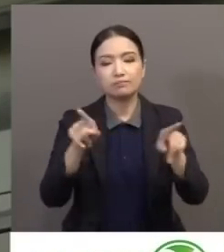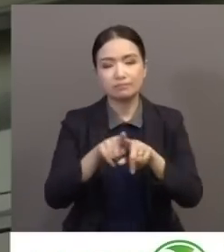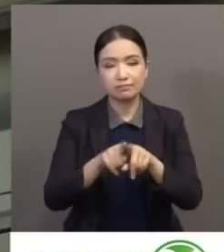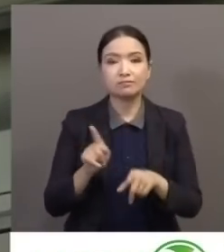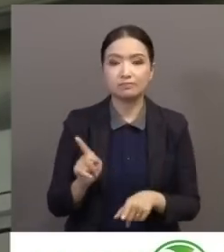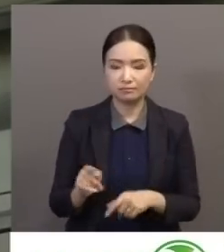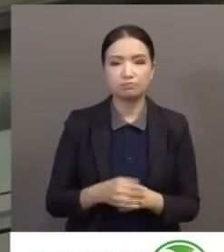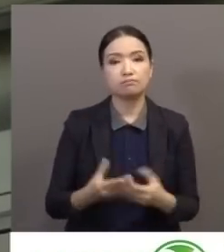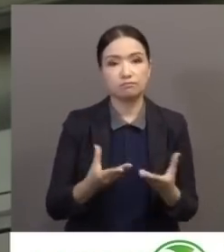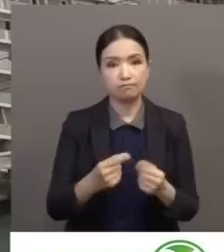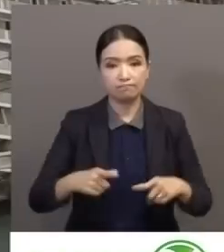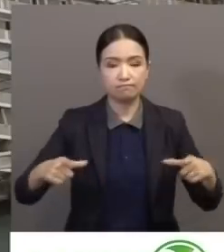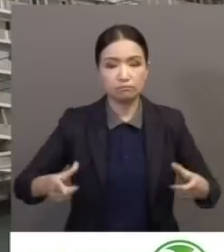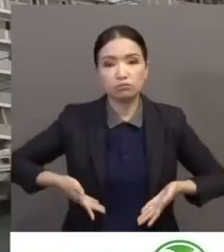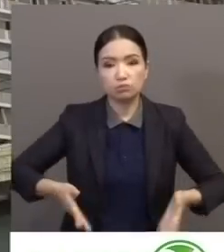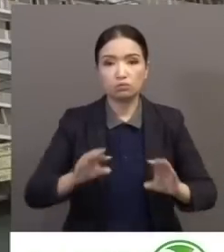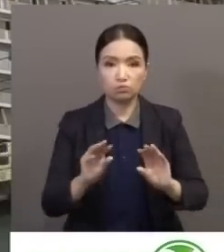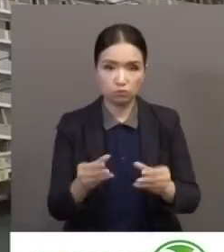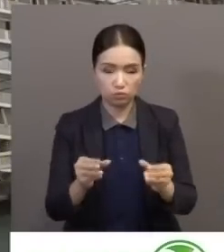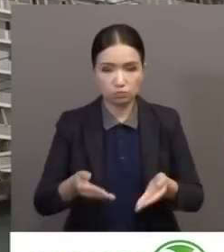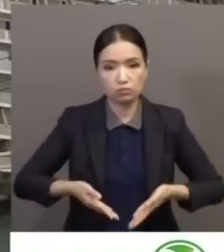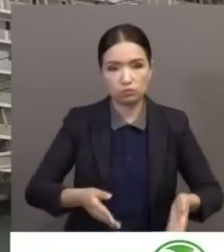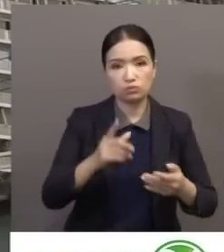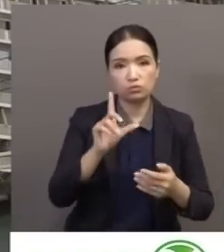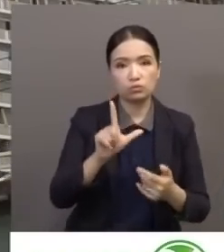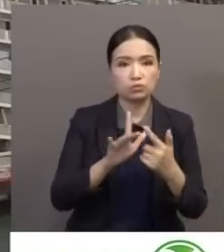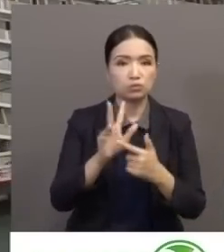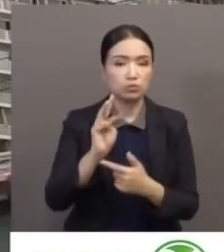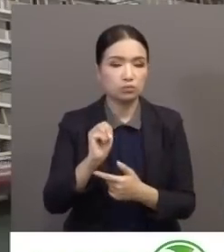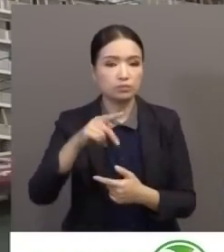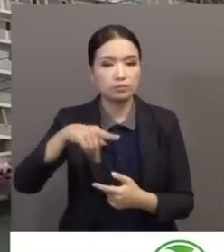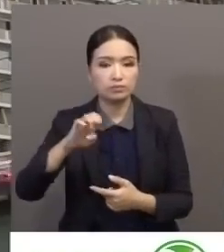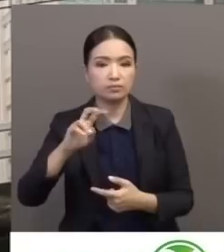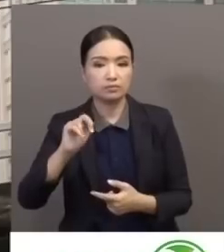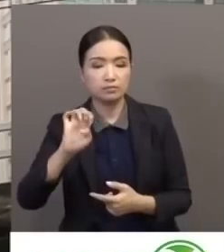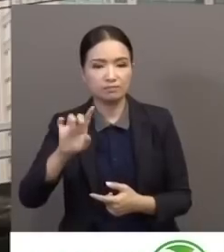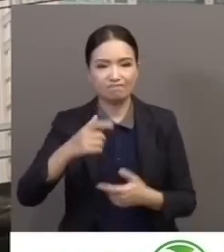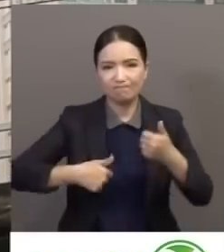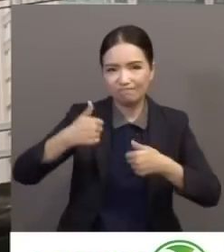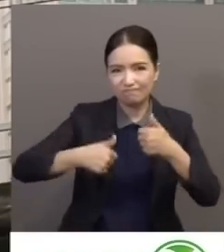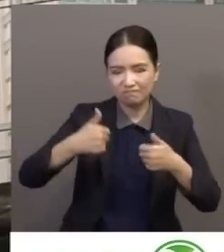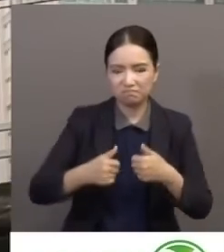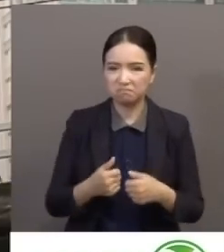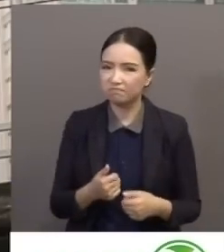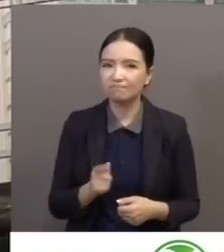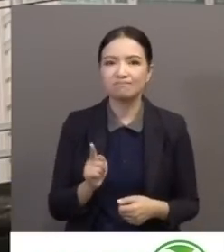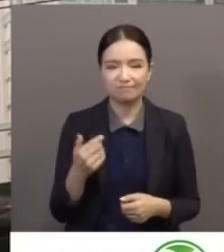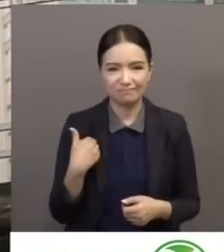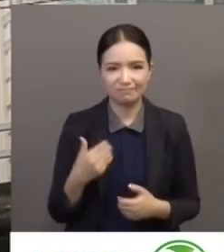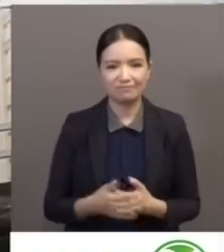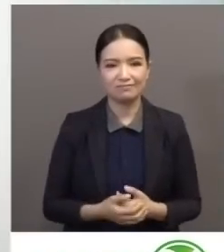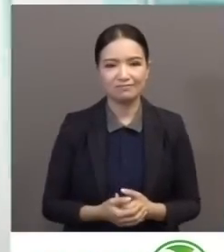ะคะบนพื้นที่ถนนวิทยุลุมพินีก็ทำให้กลายเป็นโครงการที่ประจันหน้าแข่งขันกันอย่างหลีกเลี่ยงไม่ได้เล